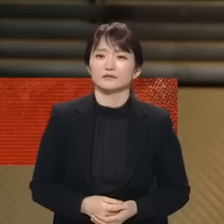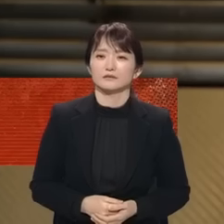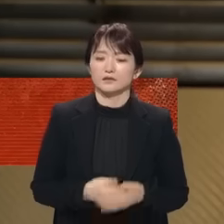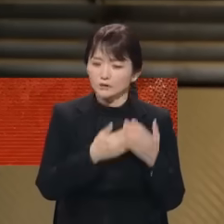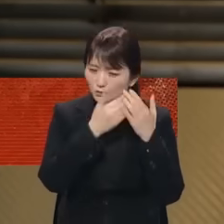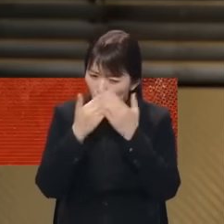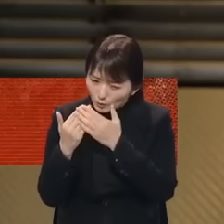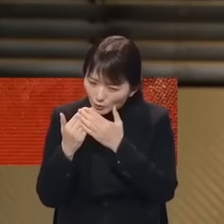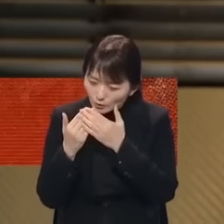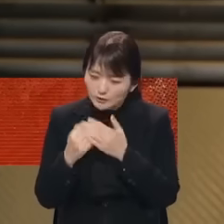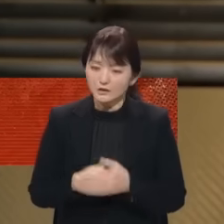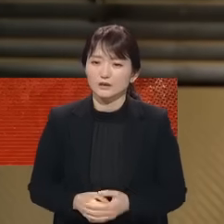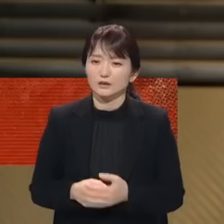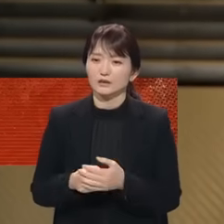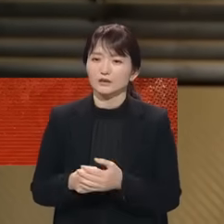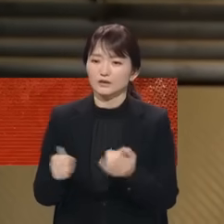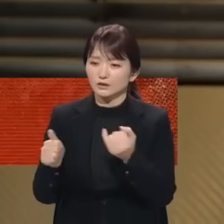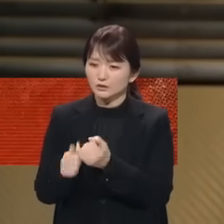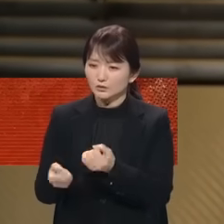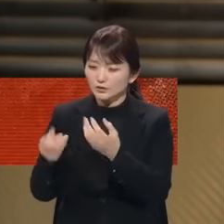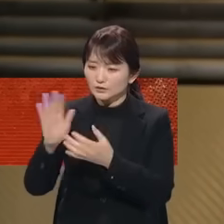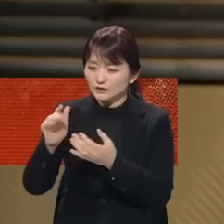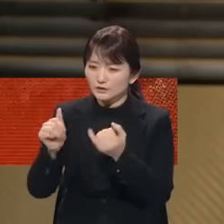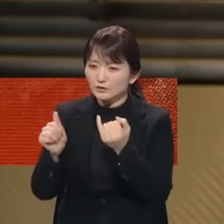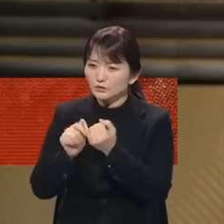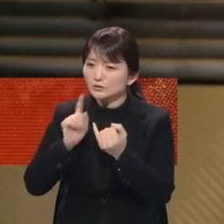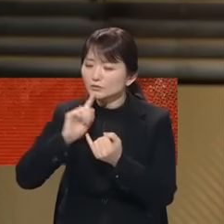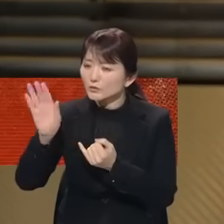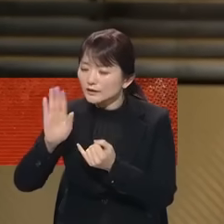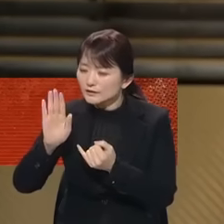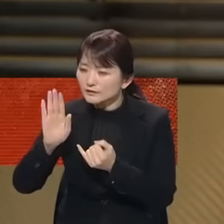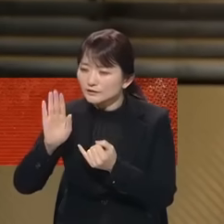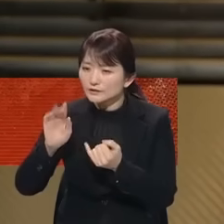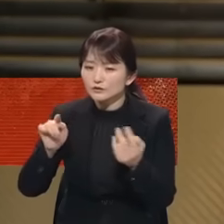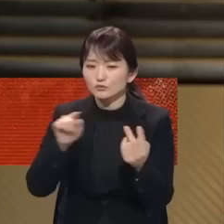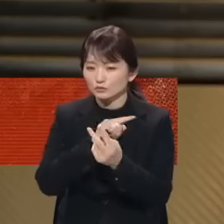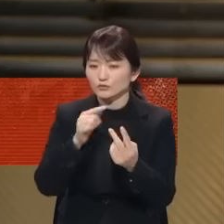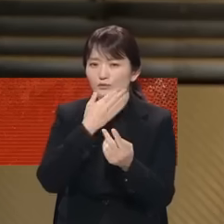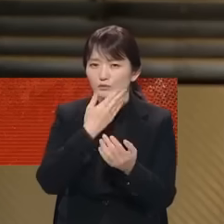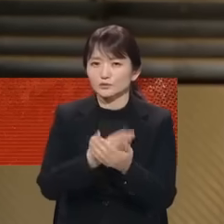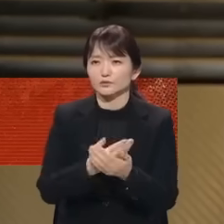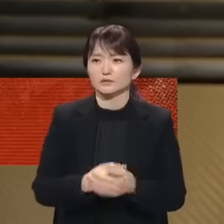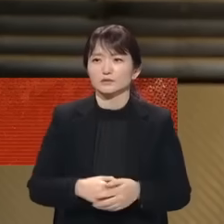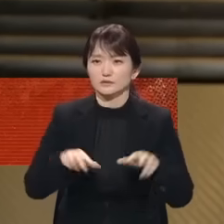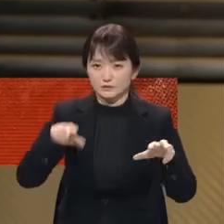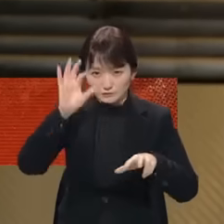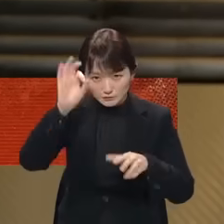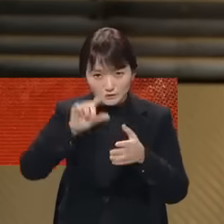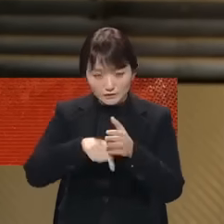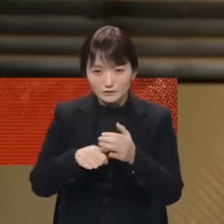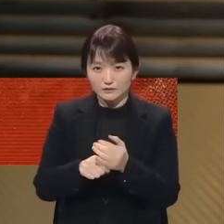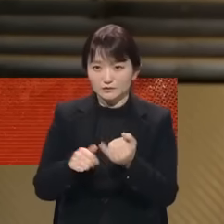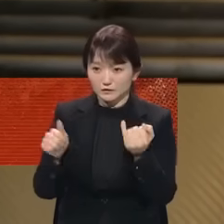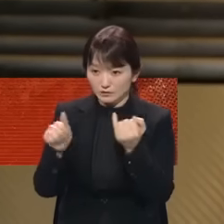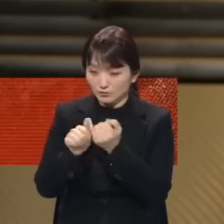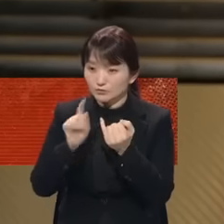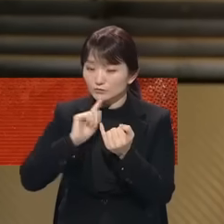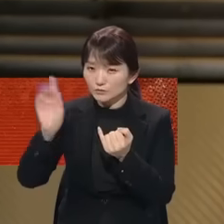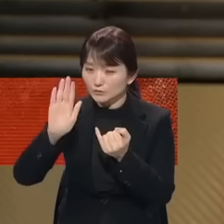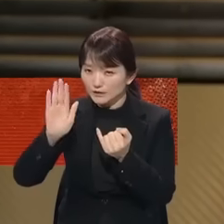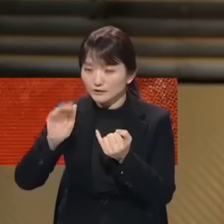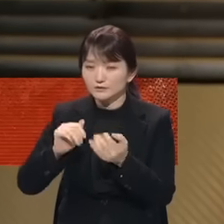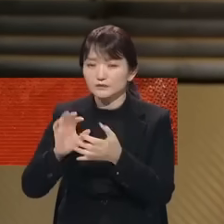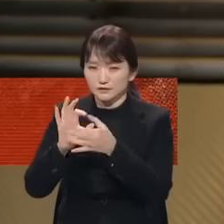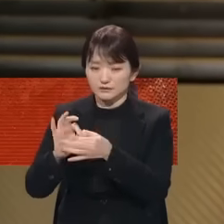거냐 사실론 관계냐 그 부분이 가장 중요할 것 같아요 그래서 지금 제가 봤을 때 뭐 사실론 관계라고 보이는데